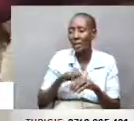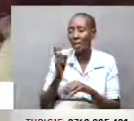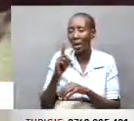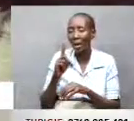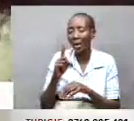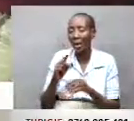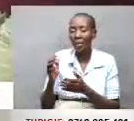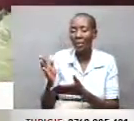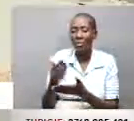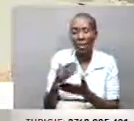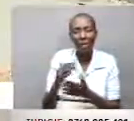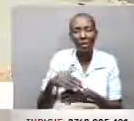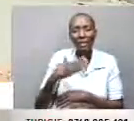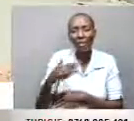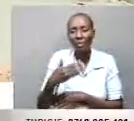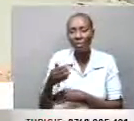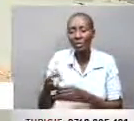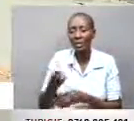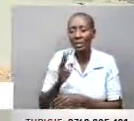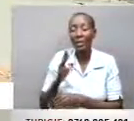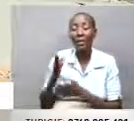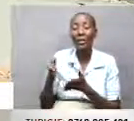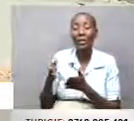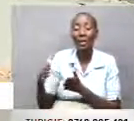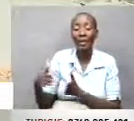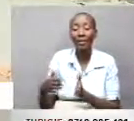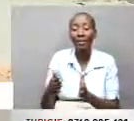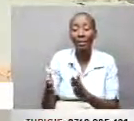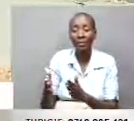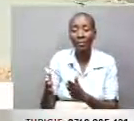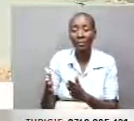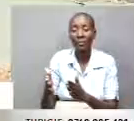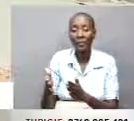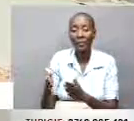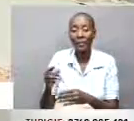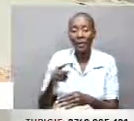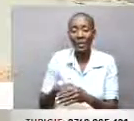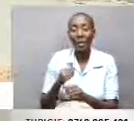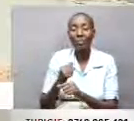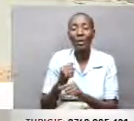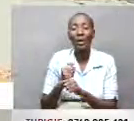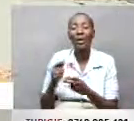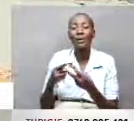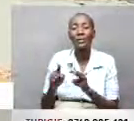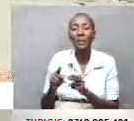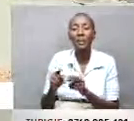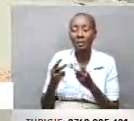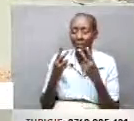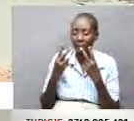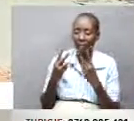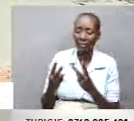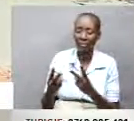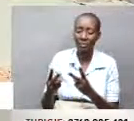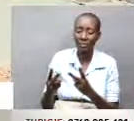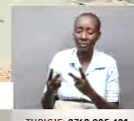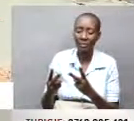vingi vinavyotupwa kwa maji. Sha mto leo venye tulianza kazi tukapatana na mwili